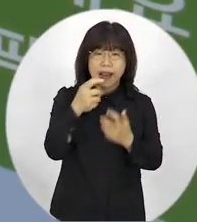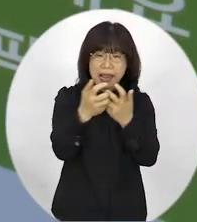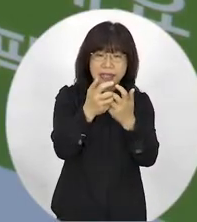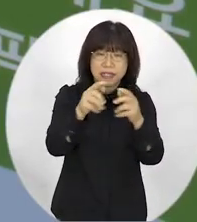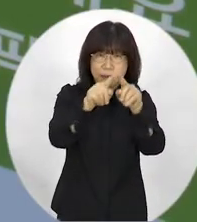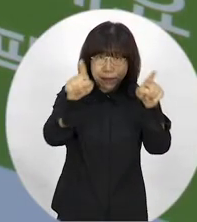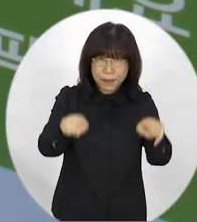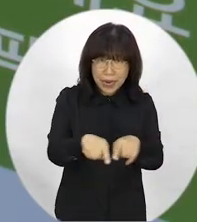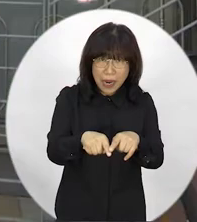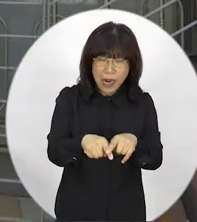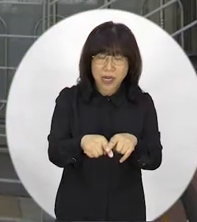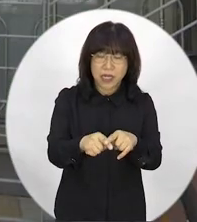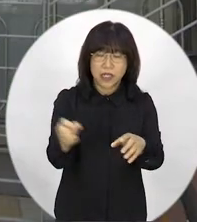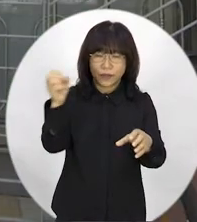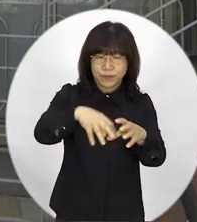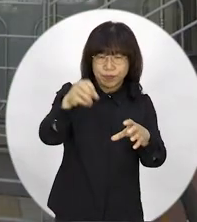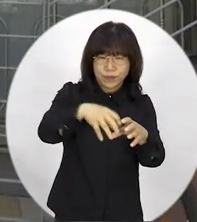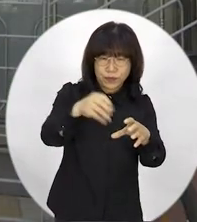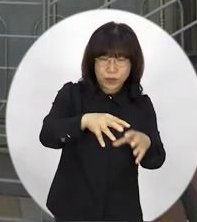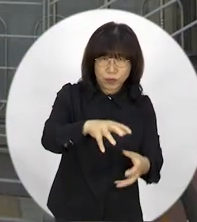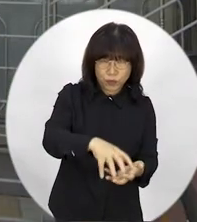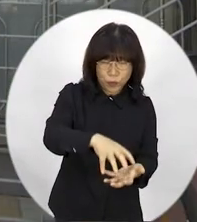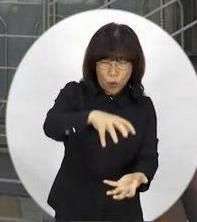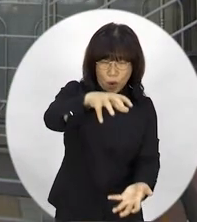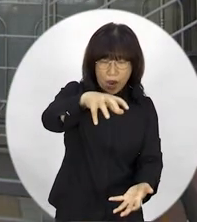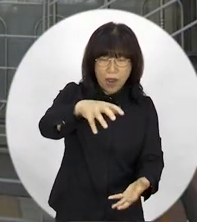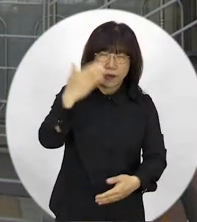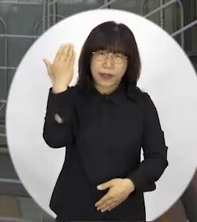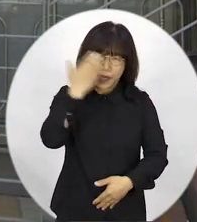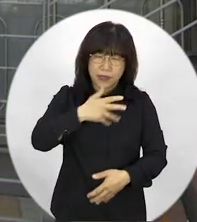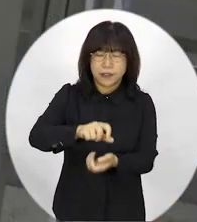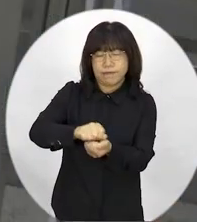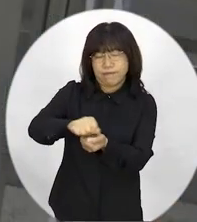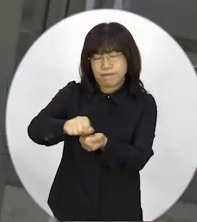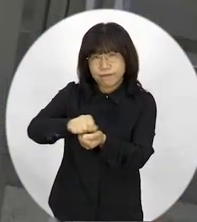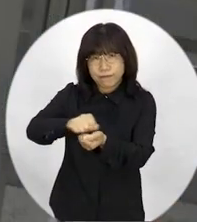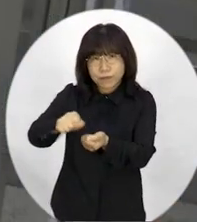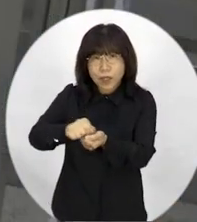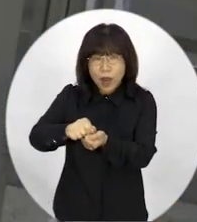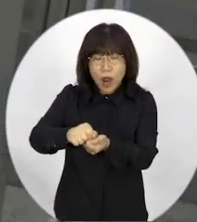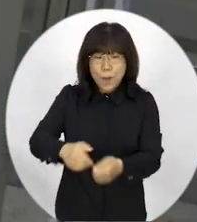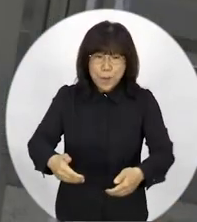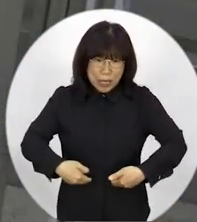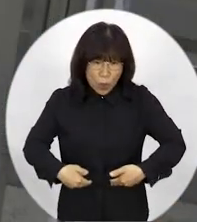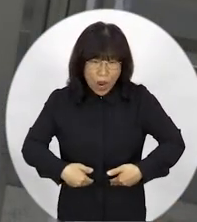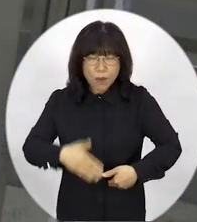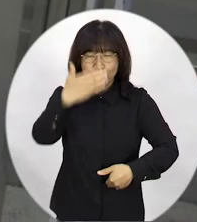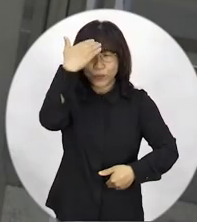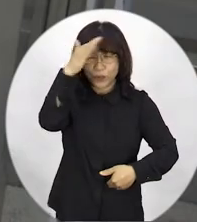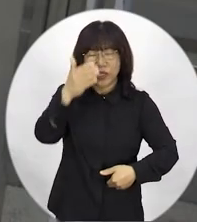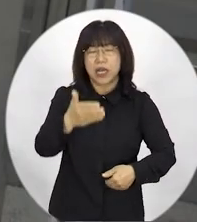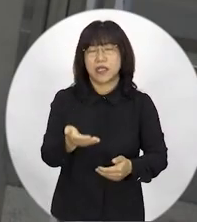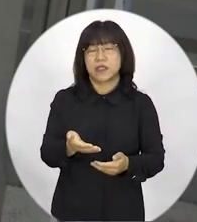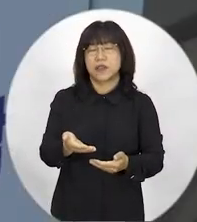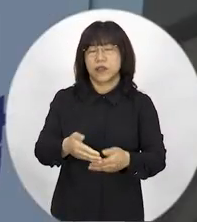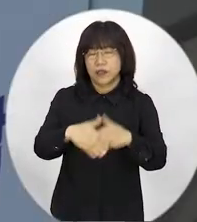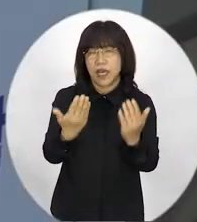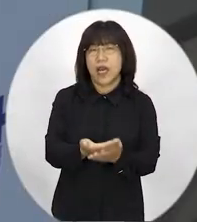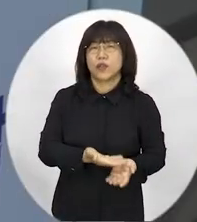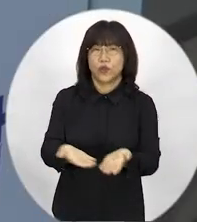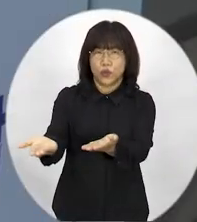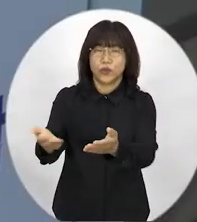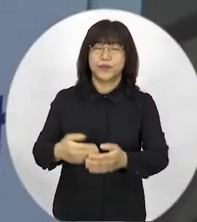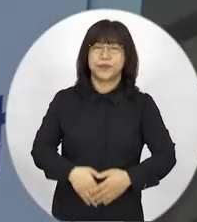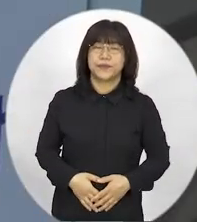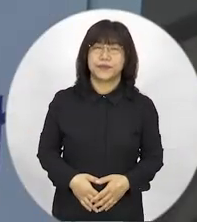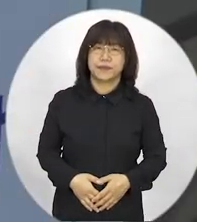수거함에 넣으면 매주 지역자활센터에서 수거해 선별, 세척, 소독 과정을 거친 후 필요한 곳에 무상으로